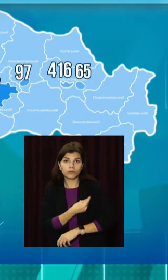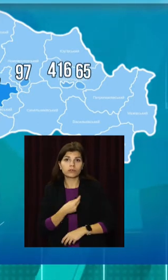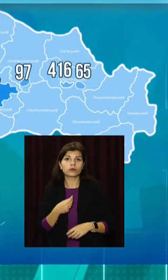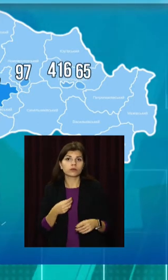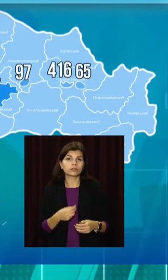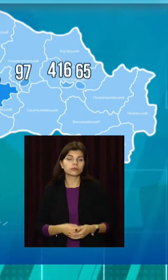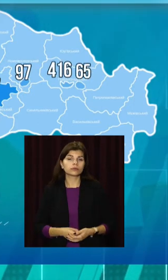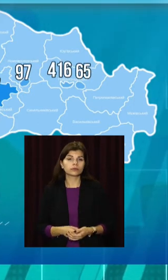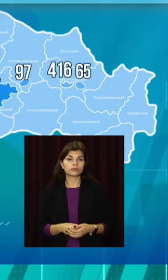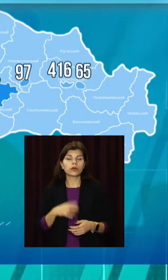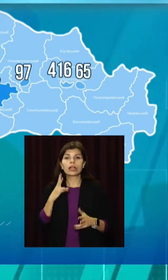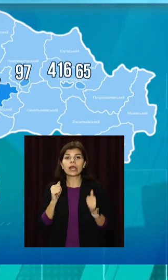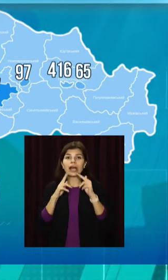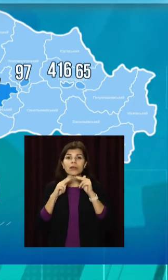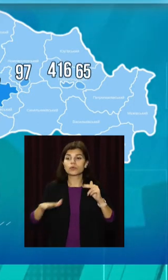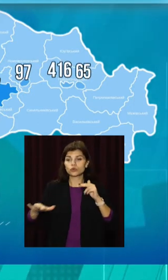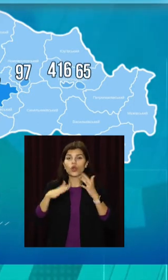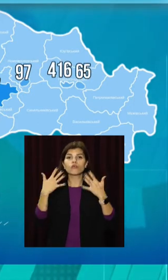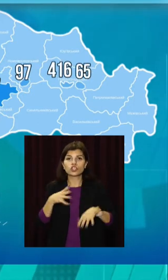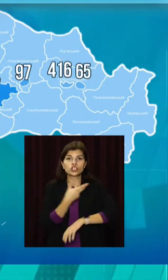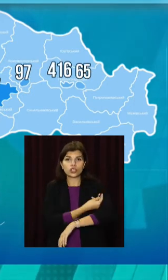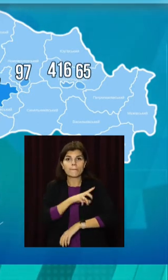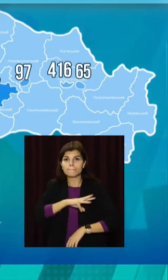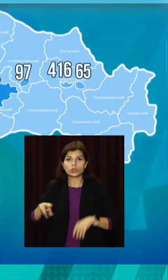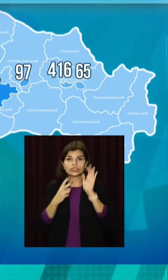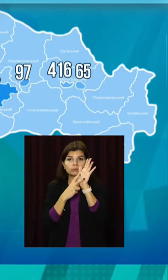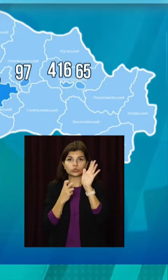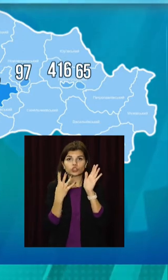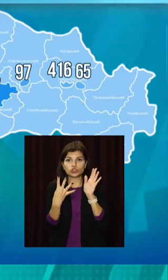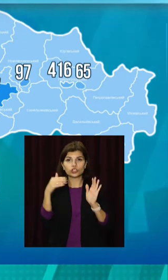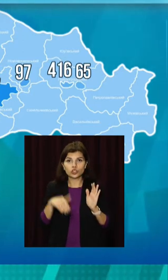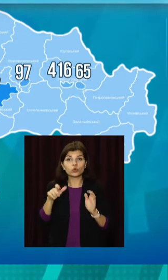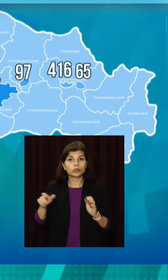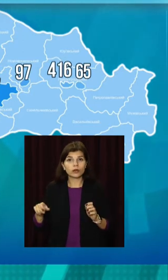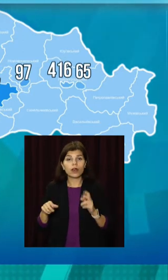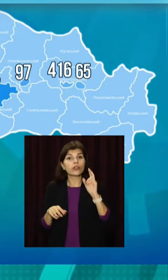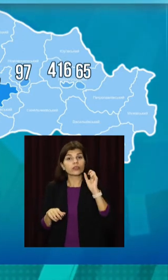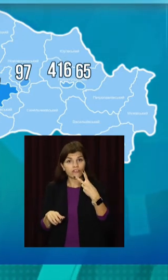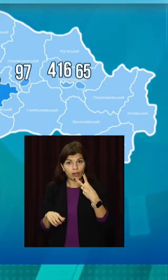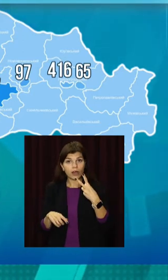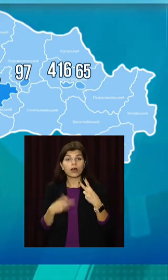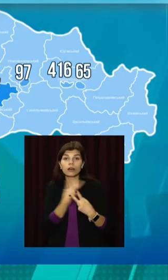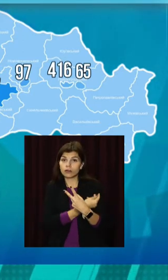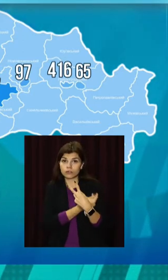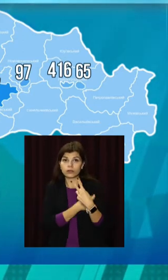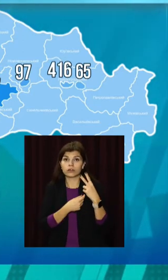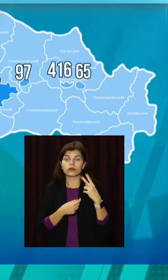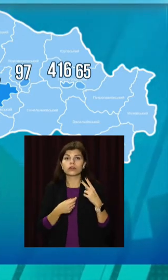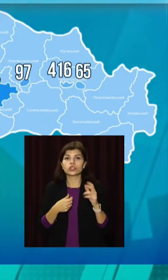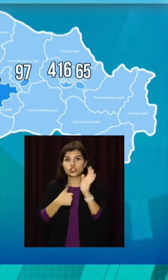– вакцинація. На Дніпропетровщині вже щепились 1 704 000 людей. Двома дозами імунізувались більш